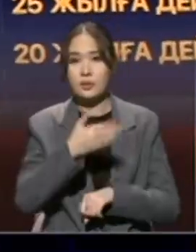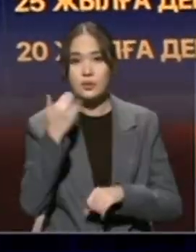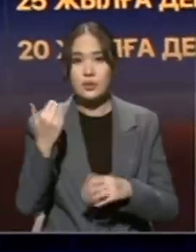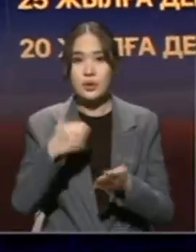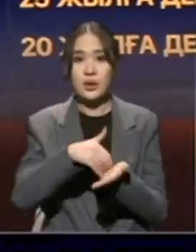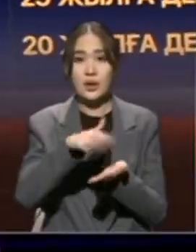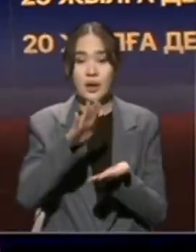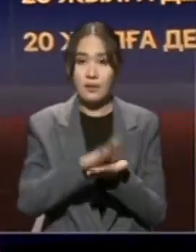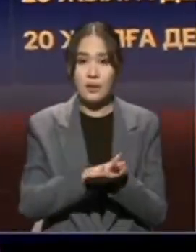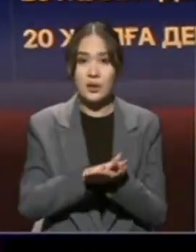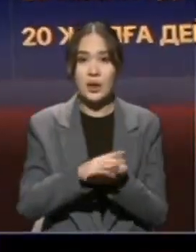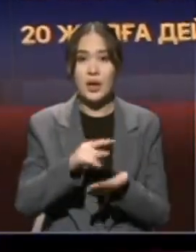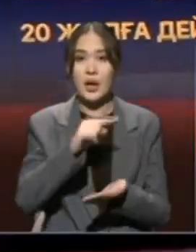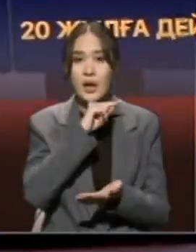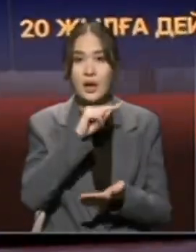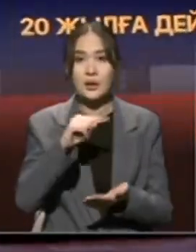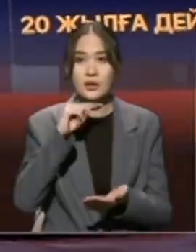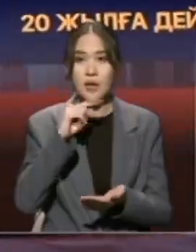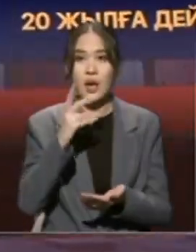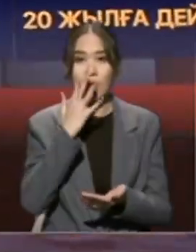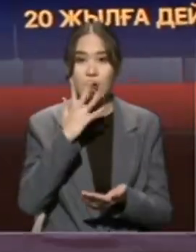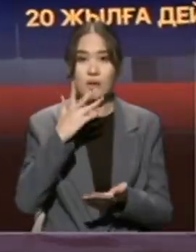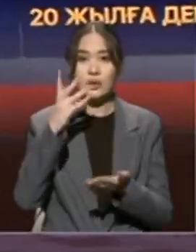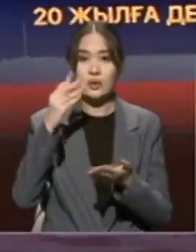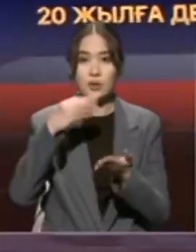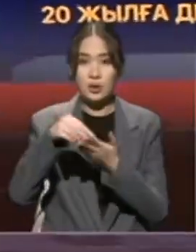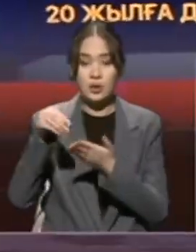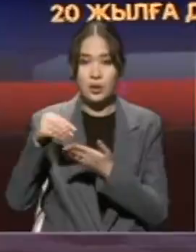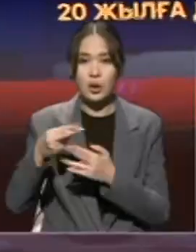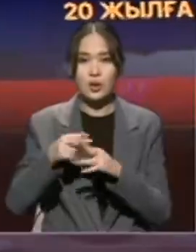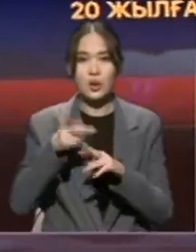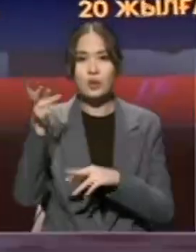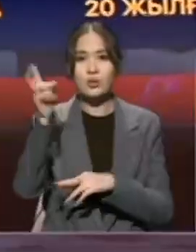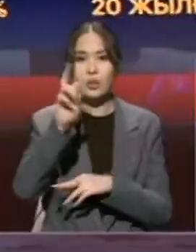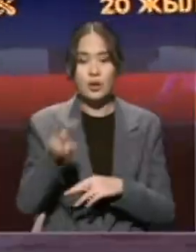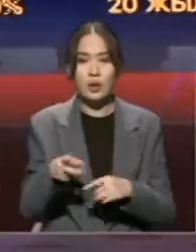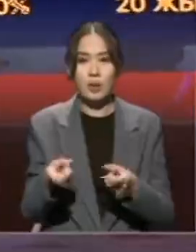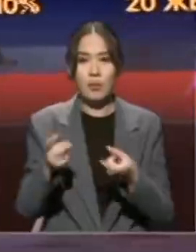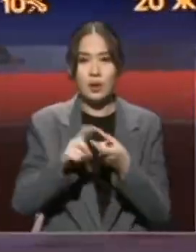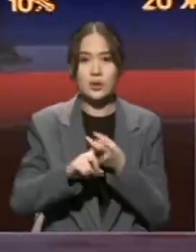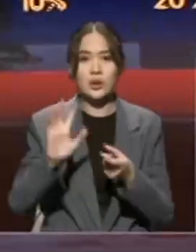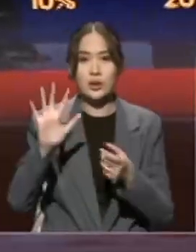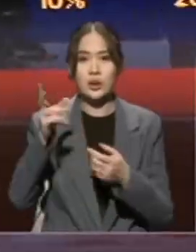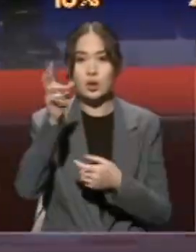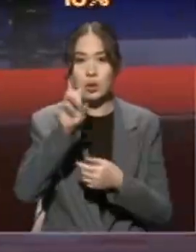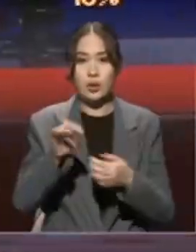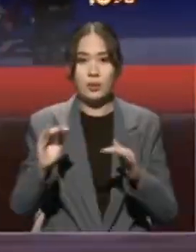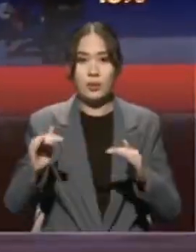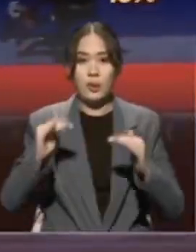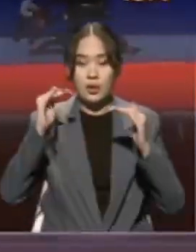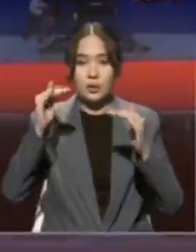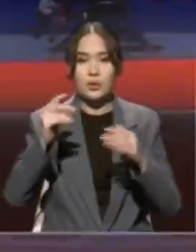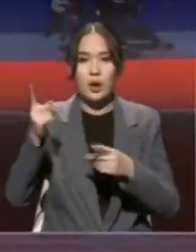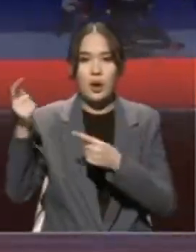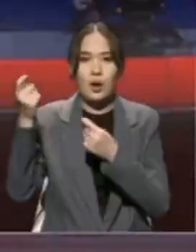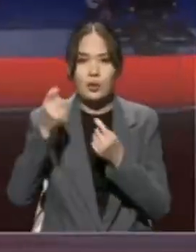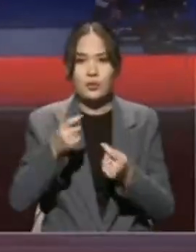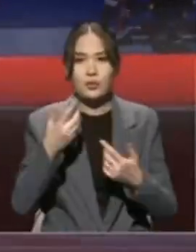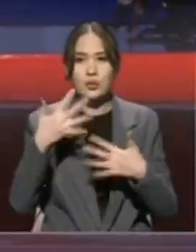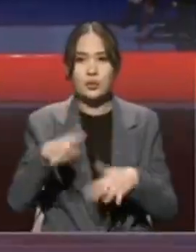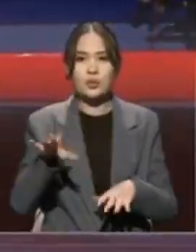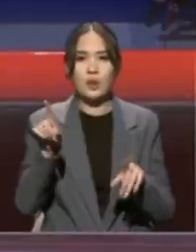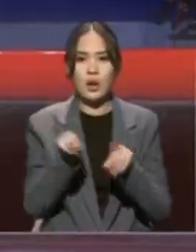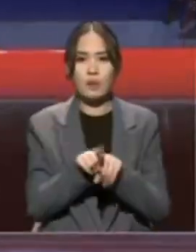табарларды Россиядан, шетелден аламыз ғой. Ол долларға байланысты. Доллар көтерілді ме, оның бағасы көтеріледі. Сен алып келемін дегенше, оның бағасы алтындай